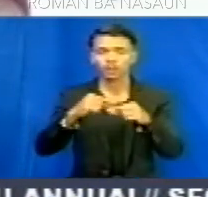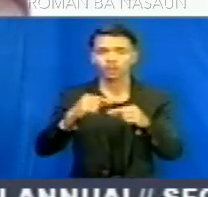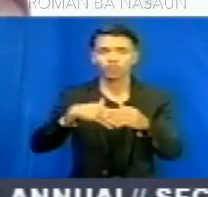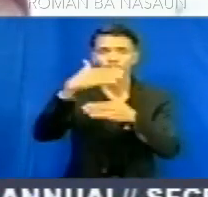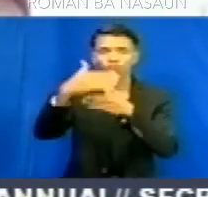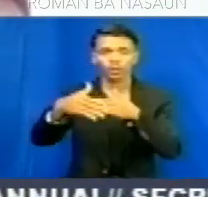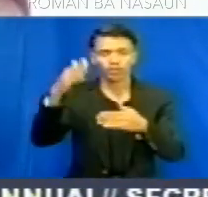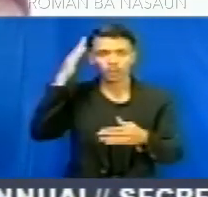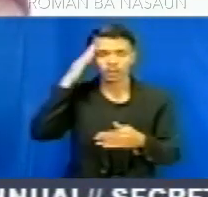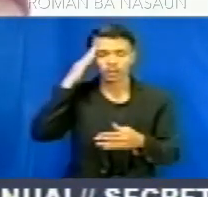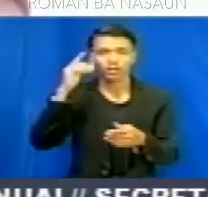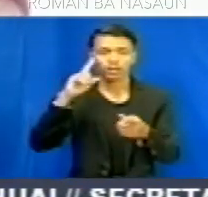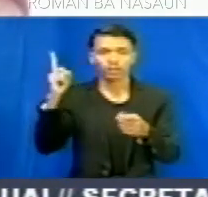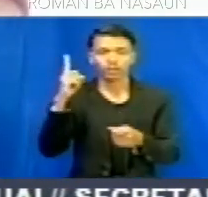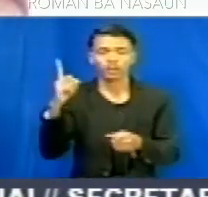in, kuni se malu na fatin,